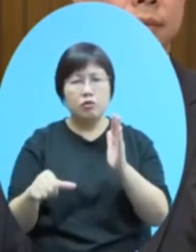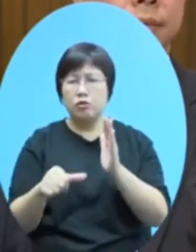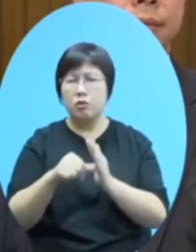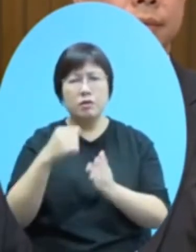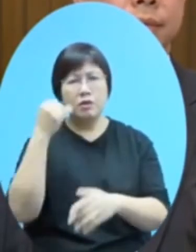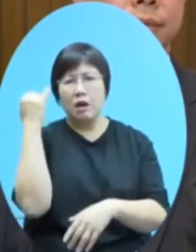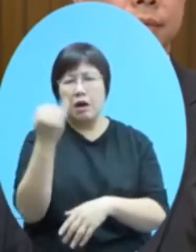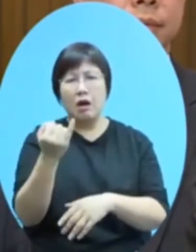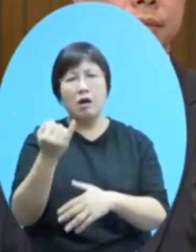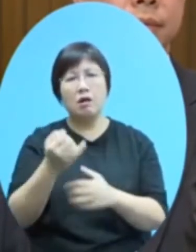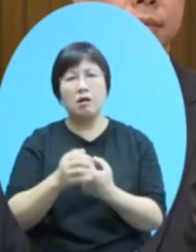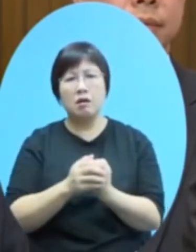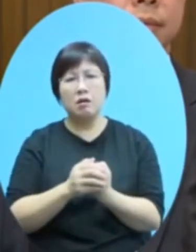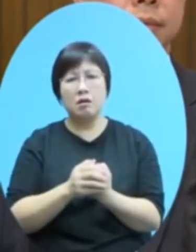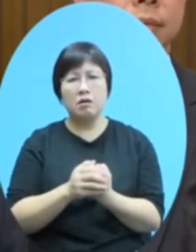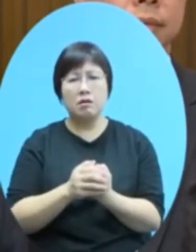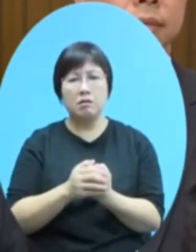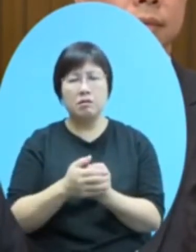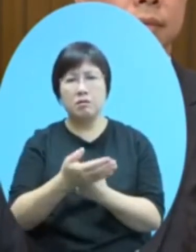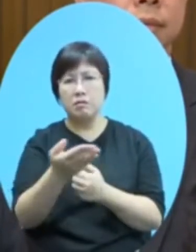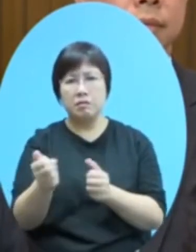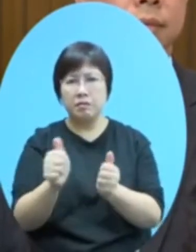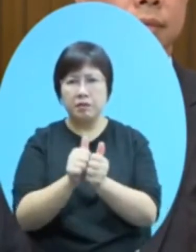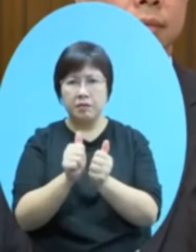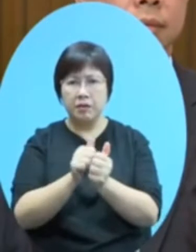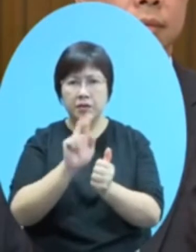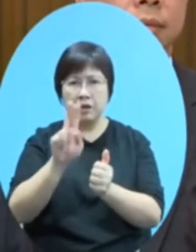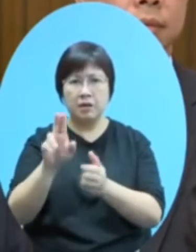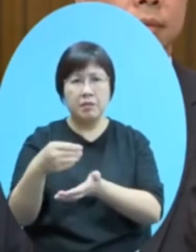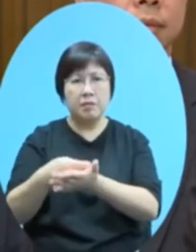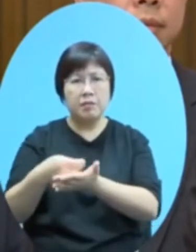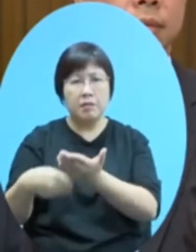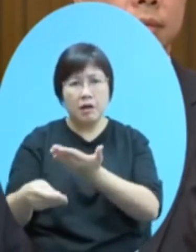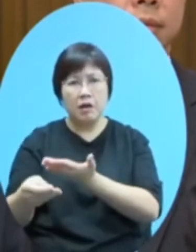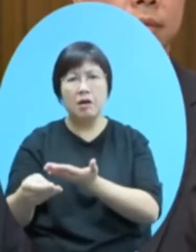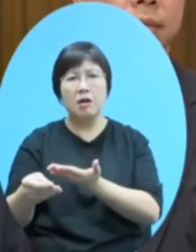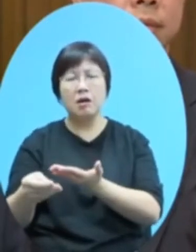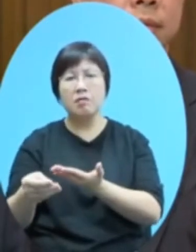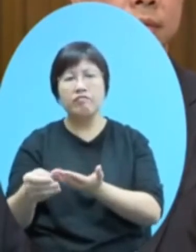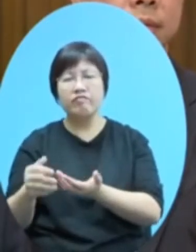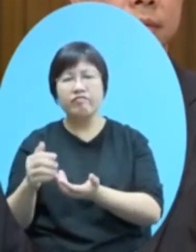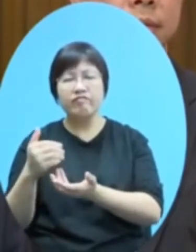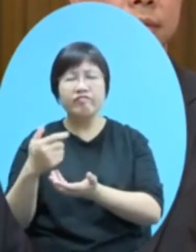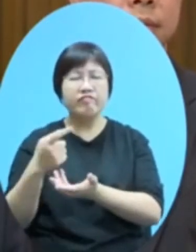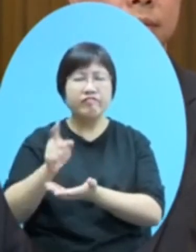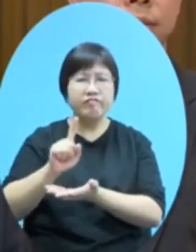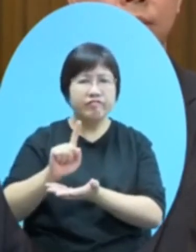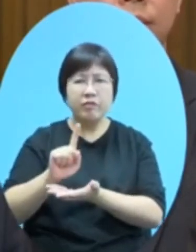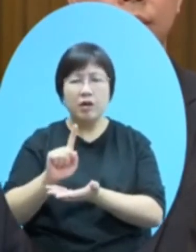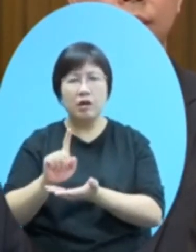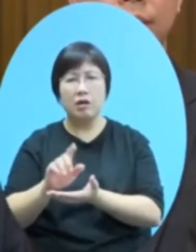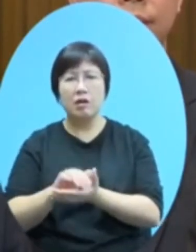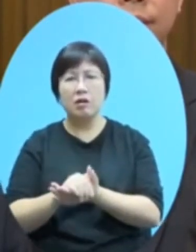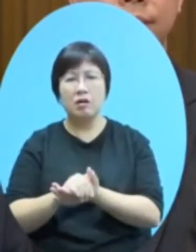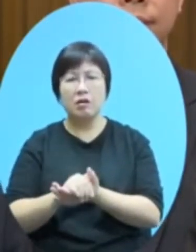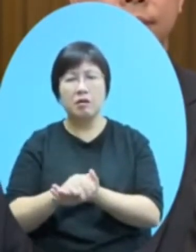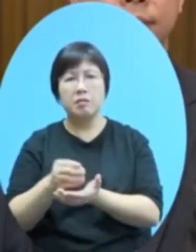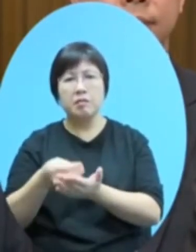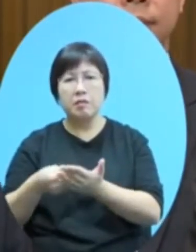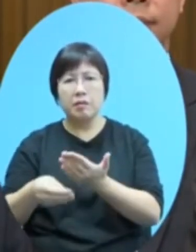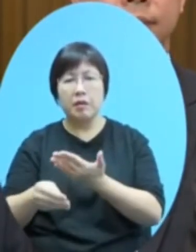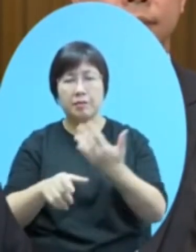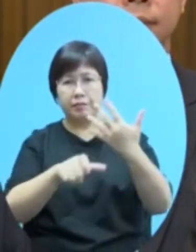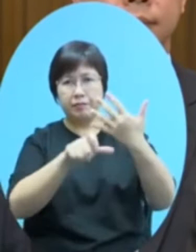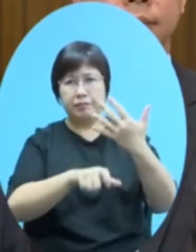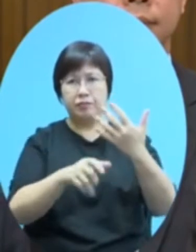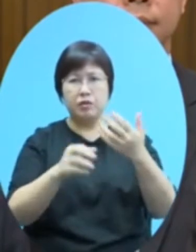況。各位朋友，我們再看看零售那方面又怎樣呢？零售呢，我們在五月